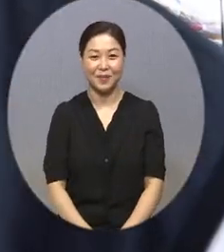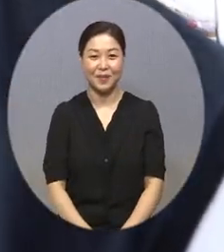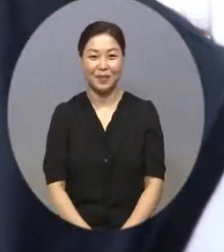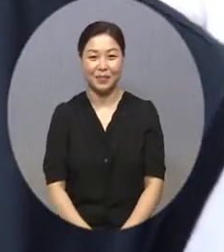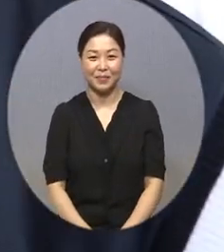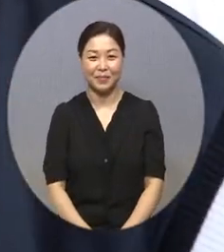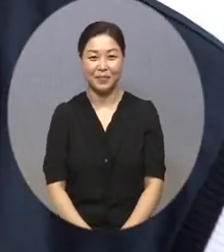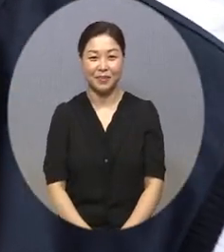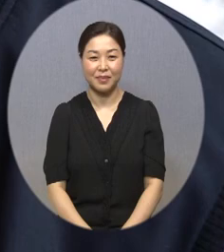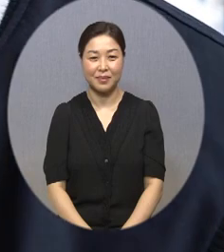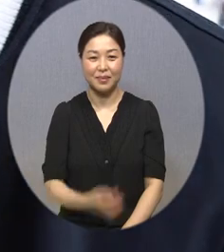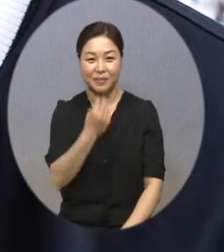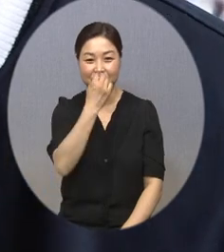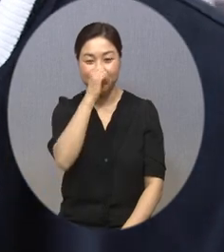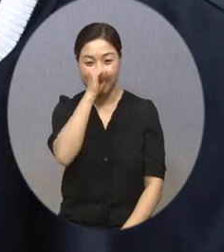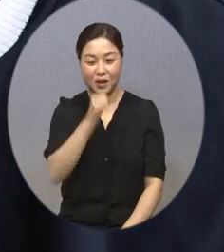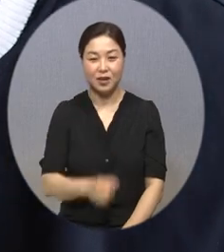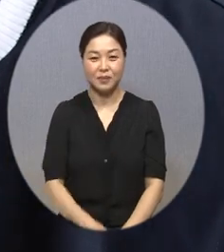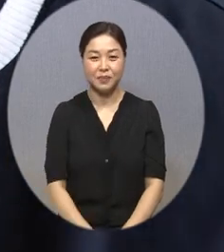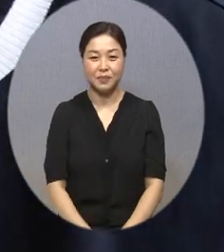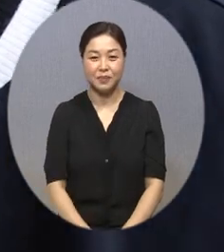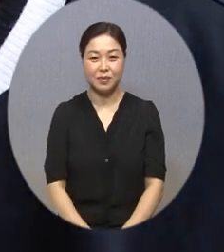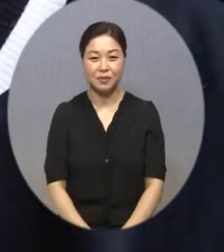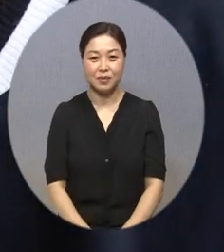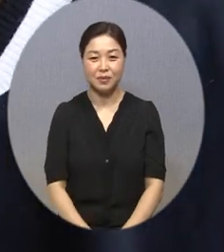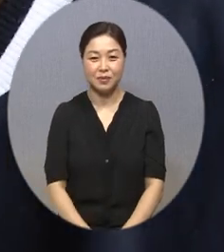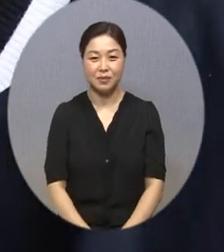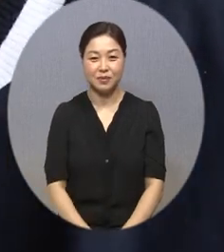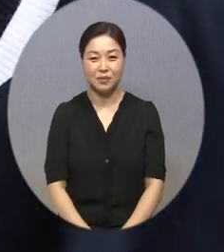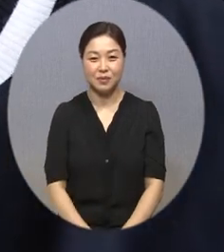6폭 내일 탄 냄새 노소 아예 아